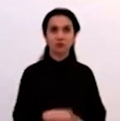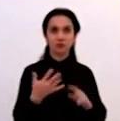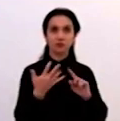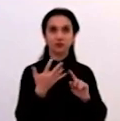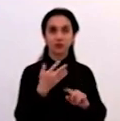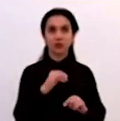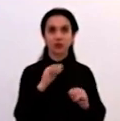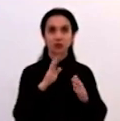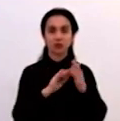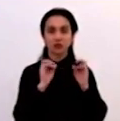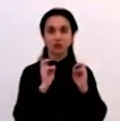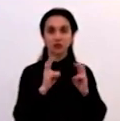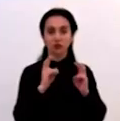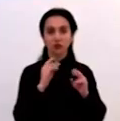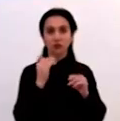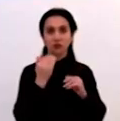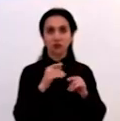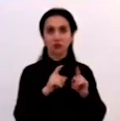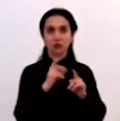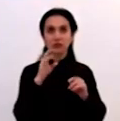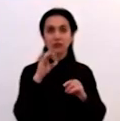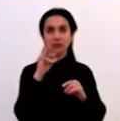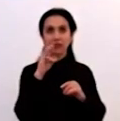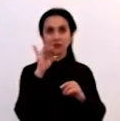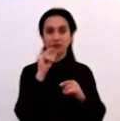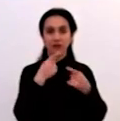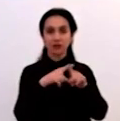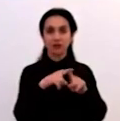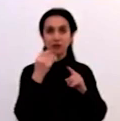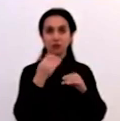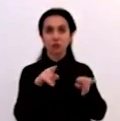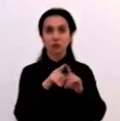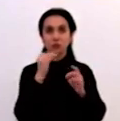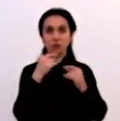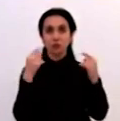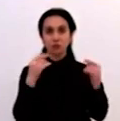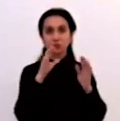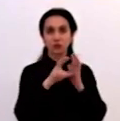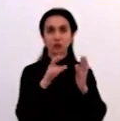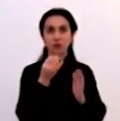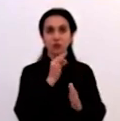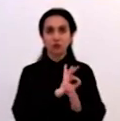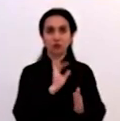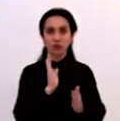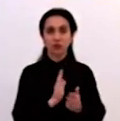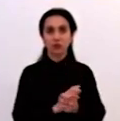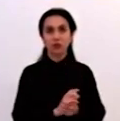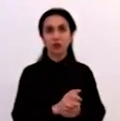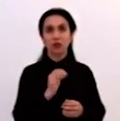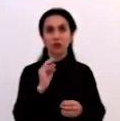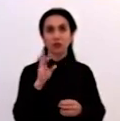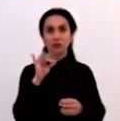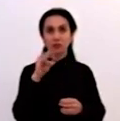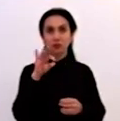Beshinchisi texnik axborotni muhofaza qilish uchun elektron va boshqa uskunalardan unumli foydalanish.